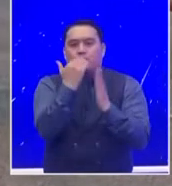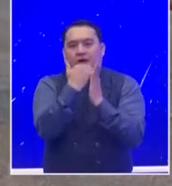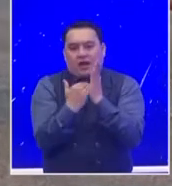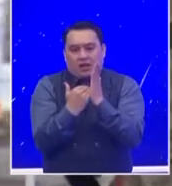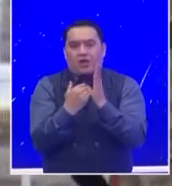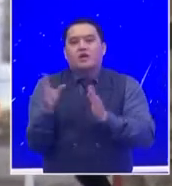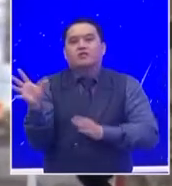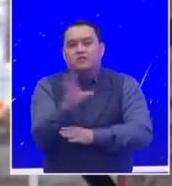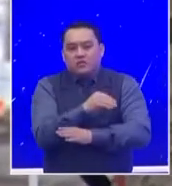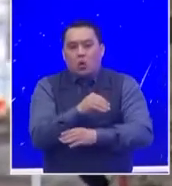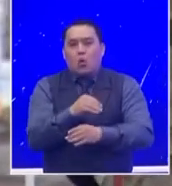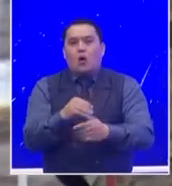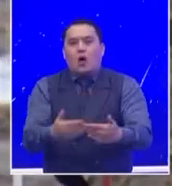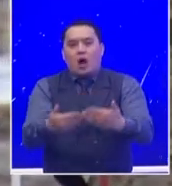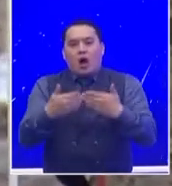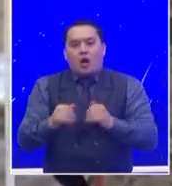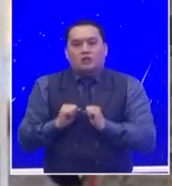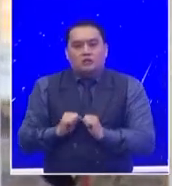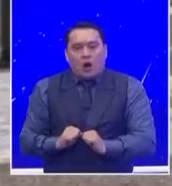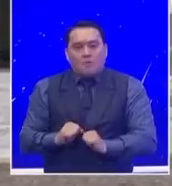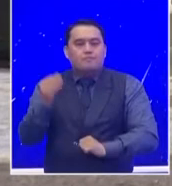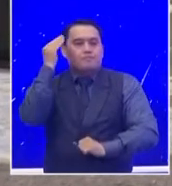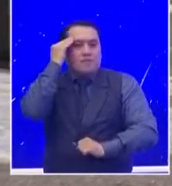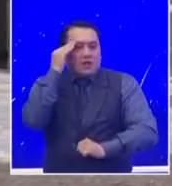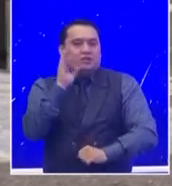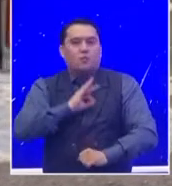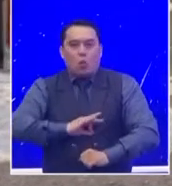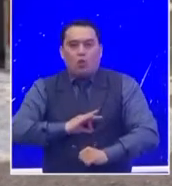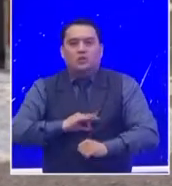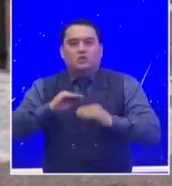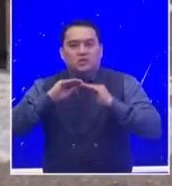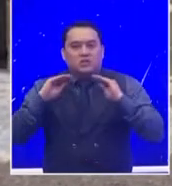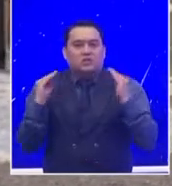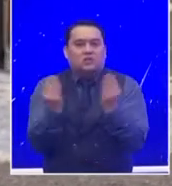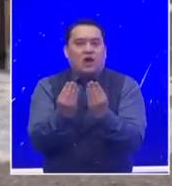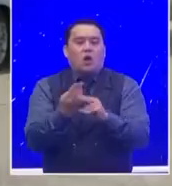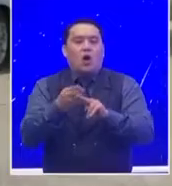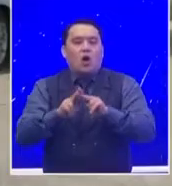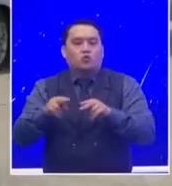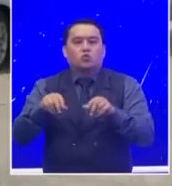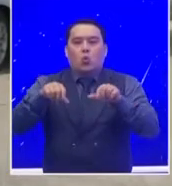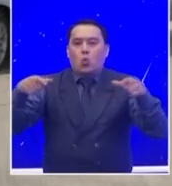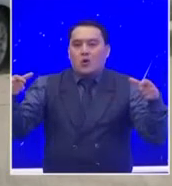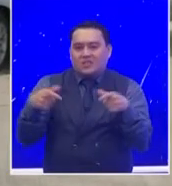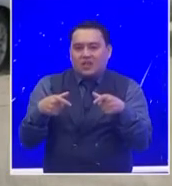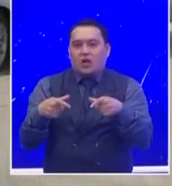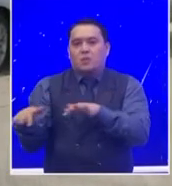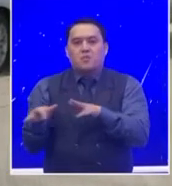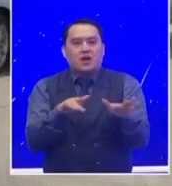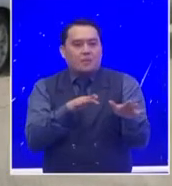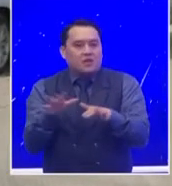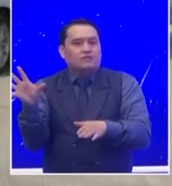Все необходимые противоэпидемические меры принимаются, в том числе изоляция, лечение и дезинфекция.